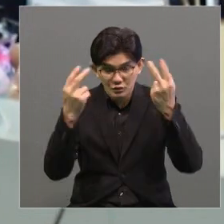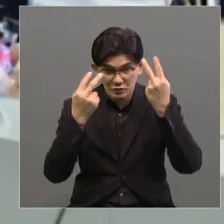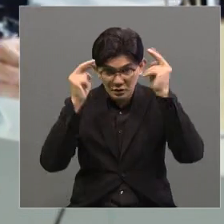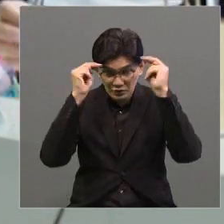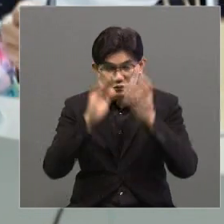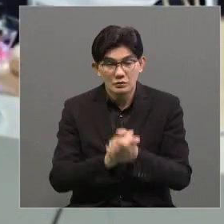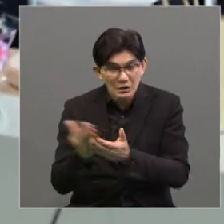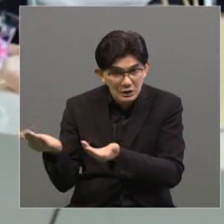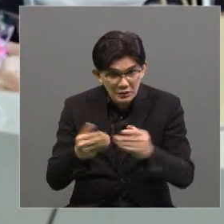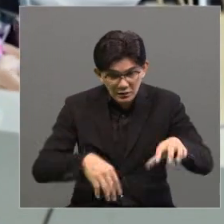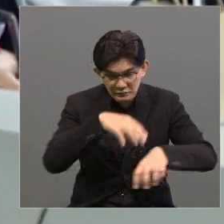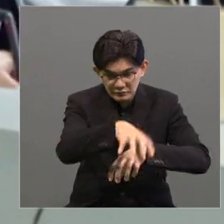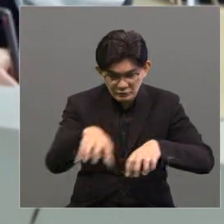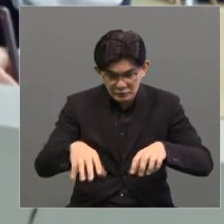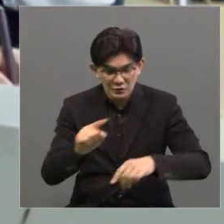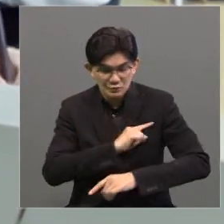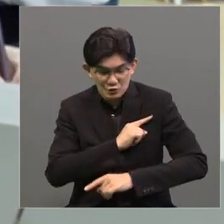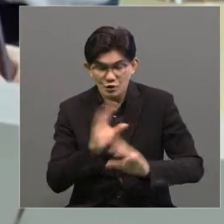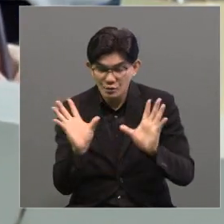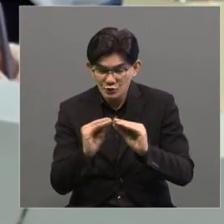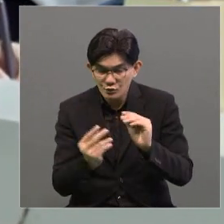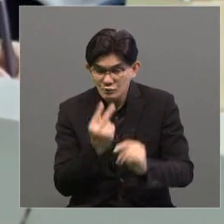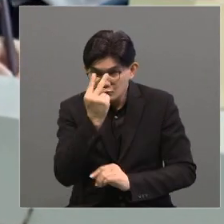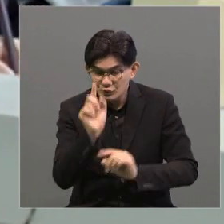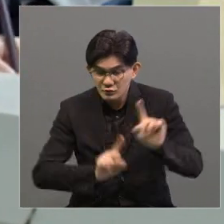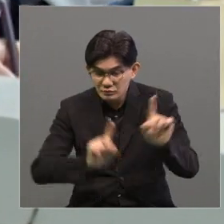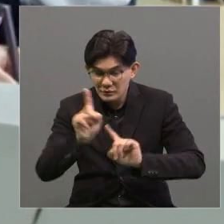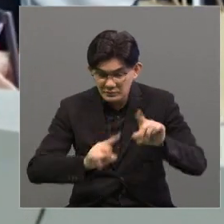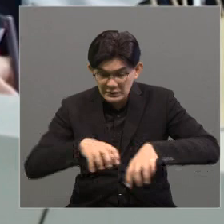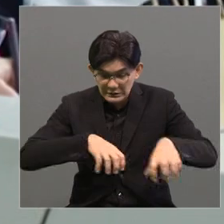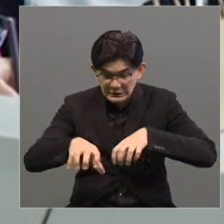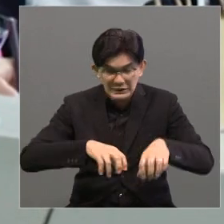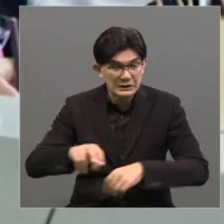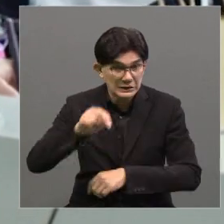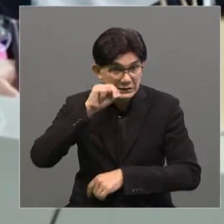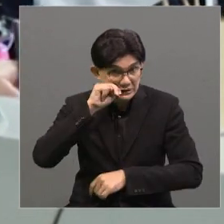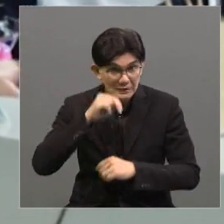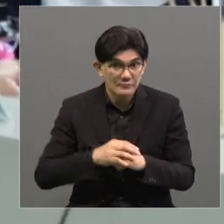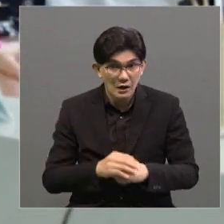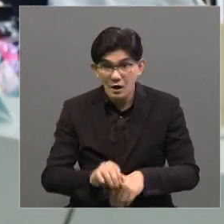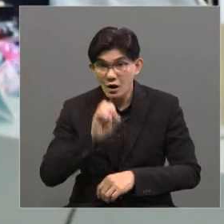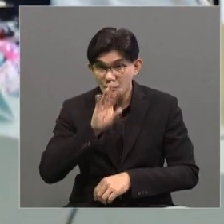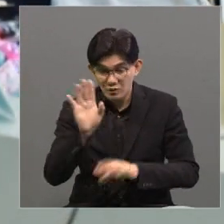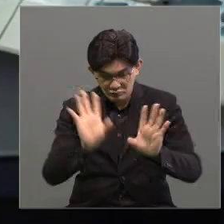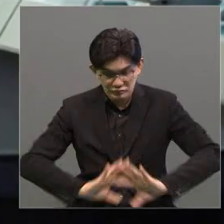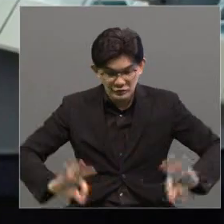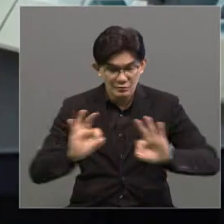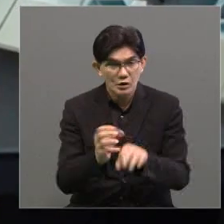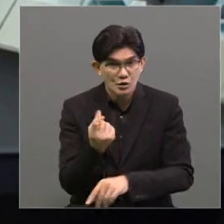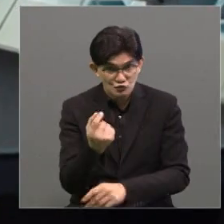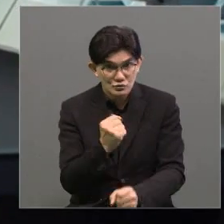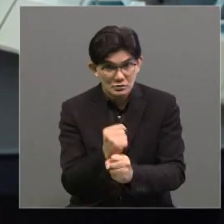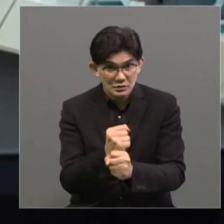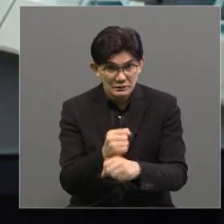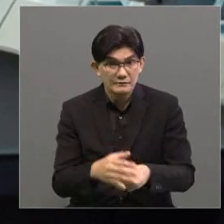เลยเชิญหน่วยงานที่เกี่ยวข้องมาร่วมประชุมติดตามการบริหารจัดการน้ำในพื้นที่ซึ่งท่านก็ย้ำว่าต้องเร่งดำเนินการให้เร็ว